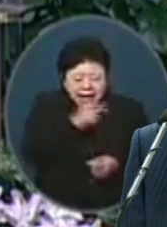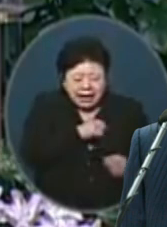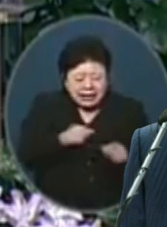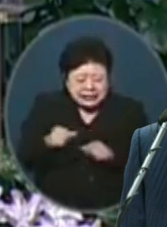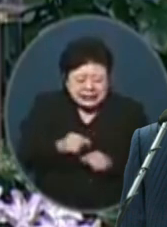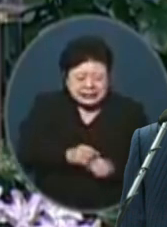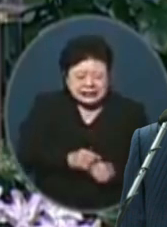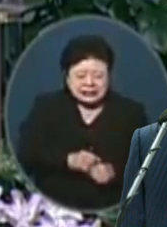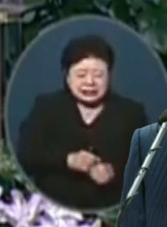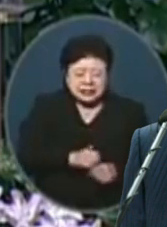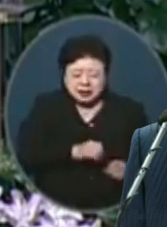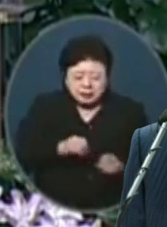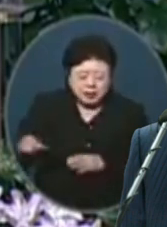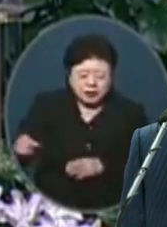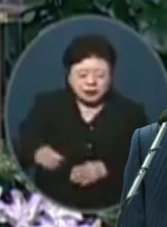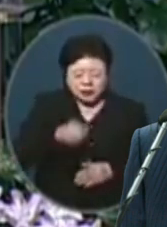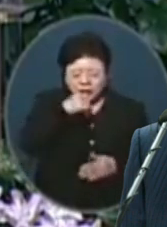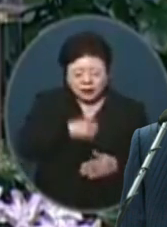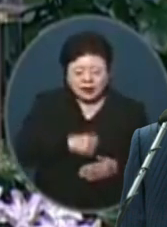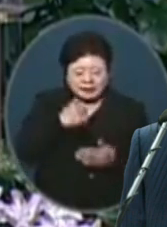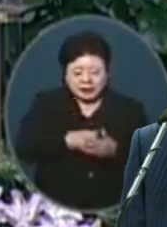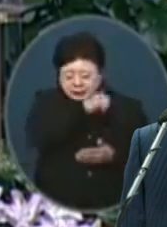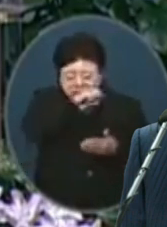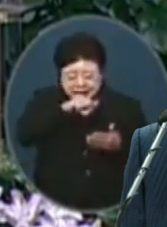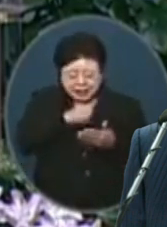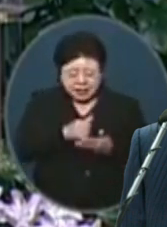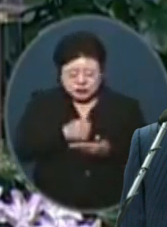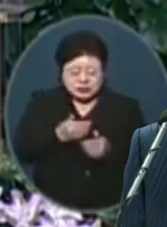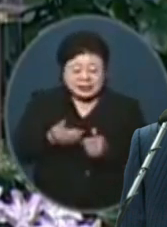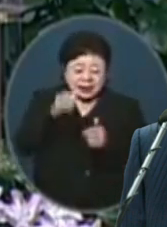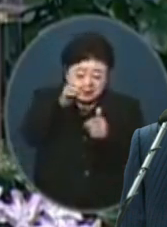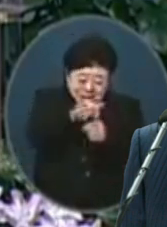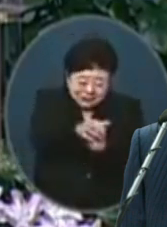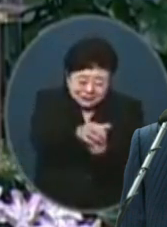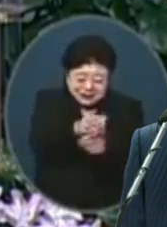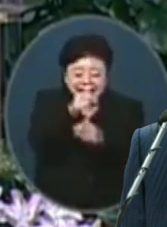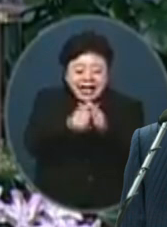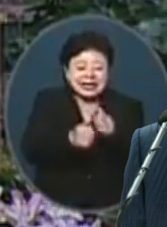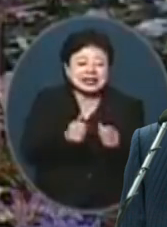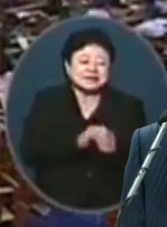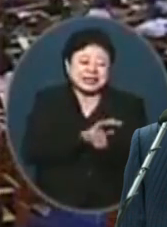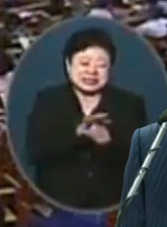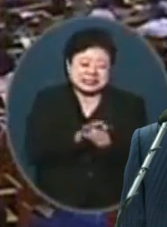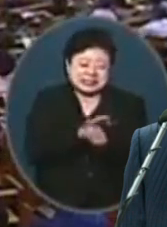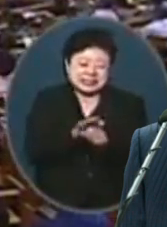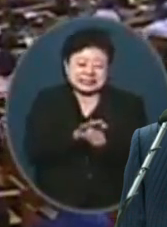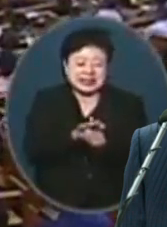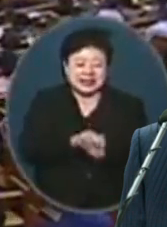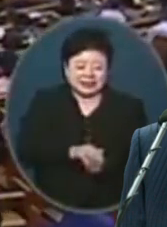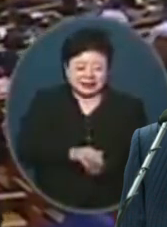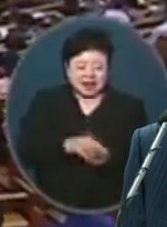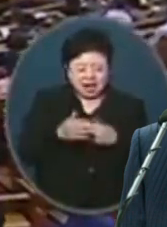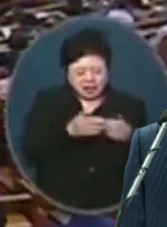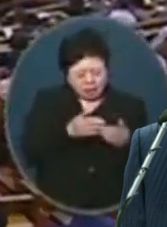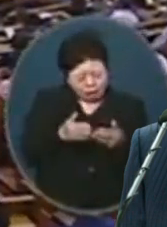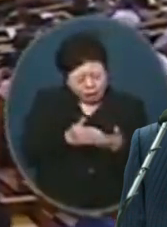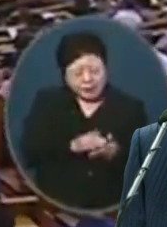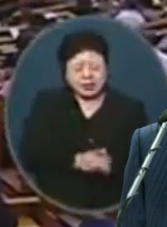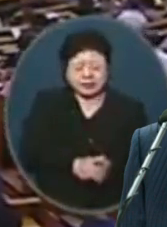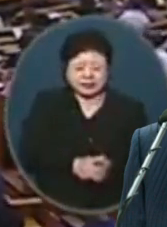끊고 남은 생애를 주님에게 헌신할 수 있었습니다. 그러므로 하나님의 사랑과 은혜를 체험하는